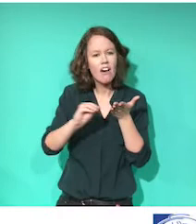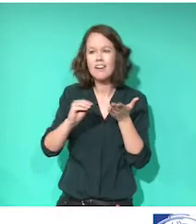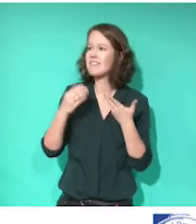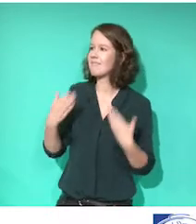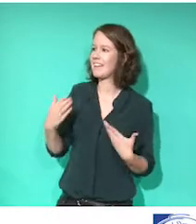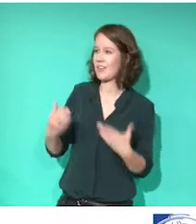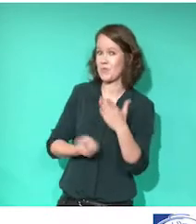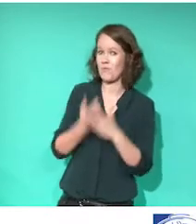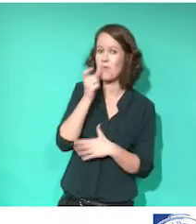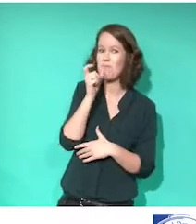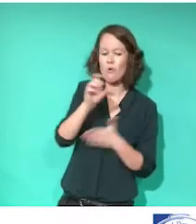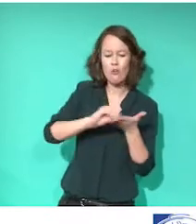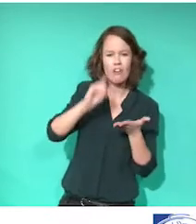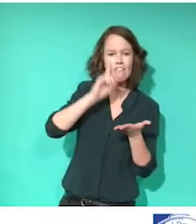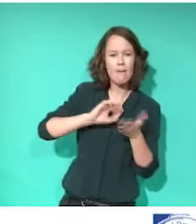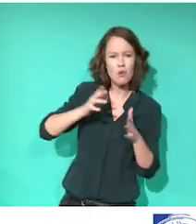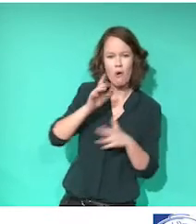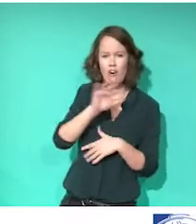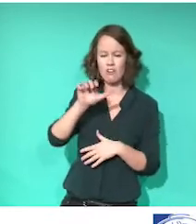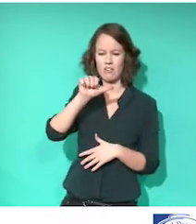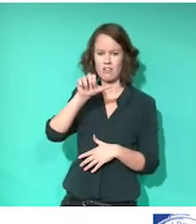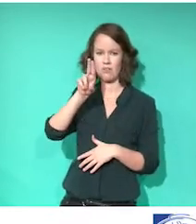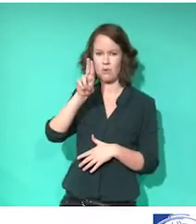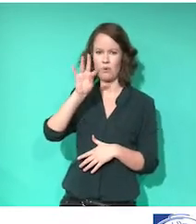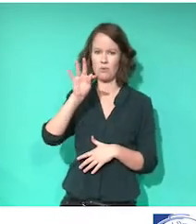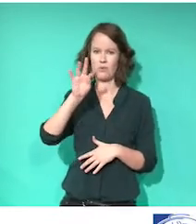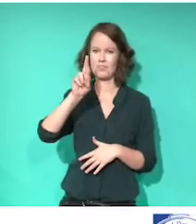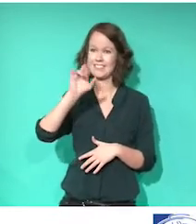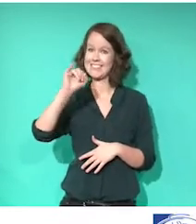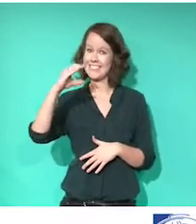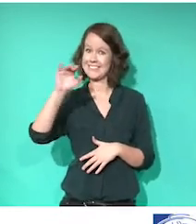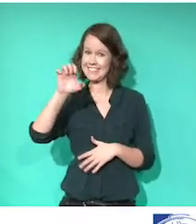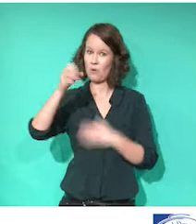on dit autrice ou auteureux.